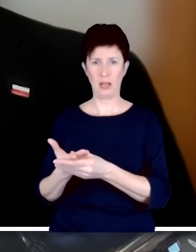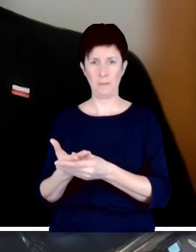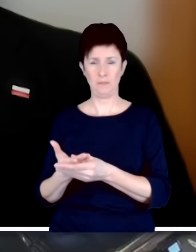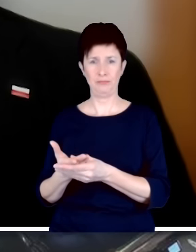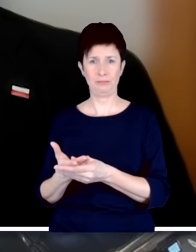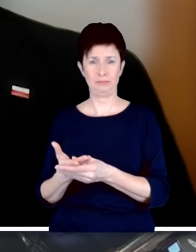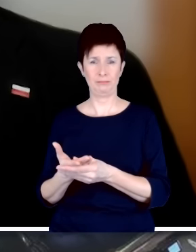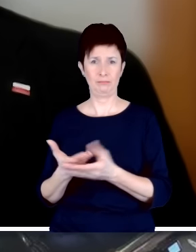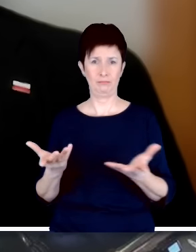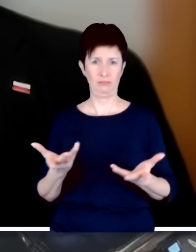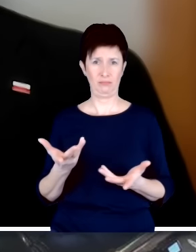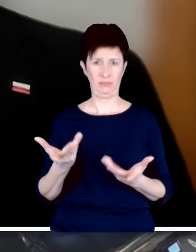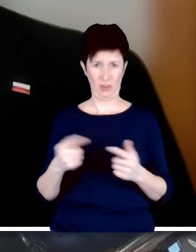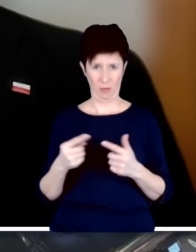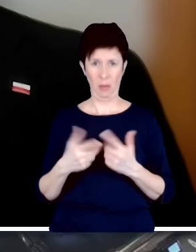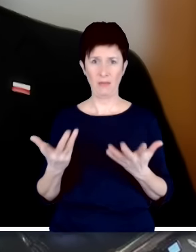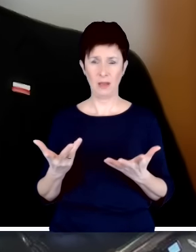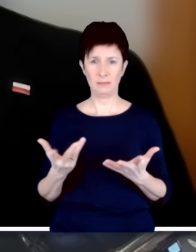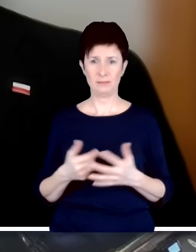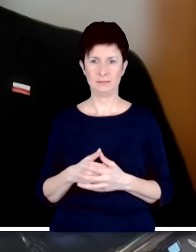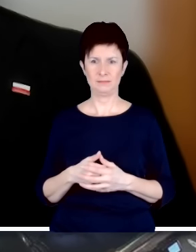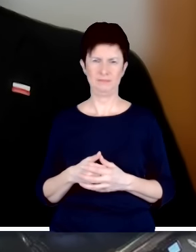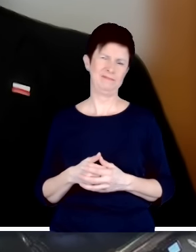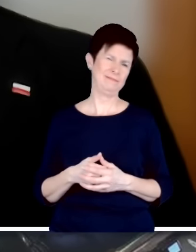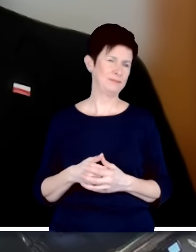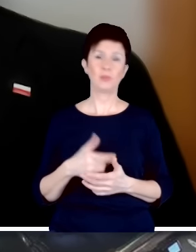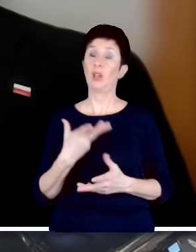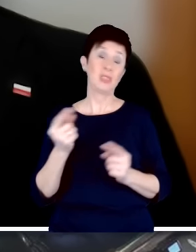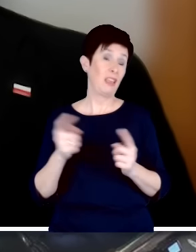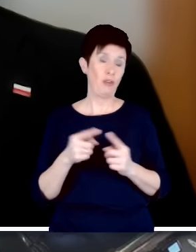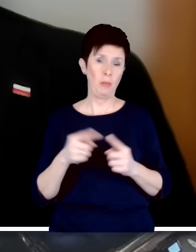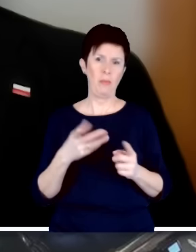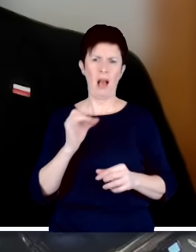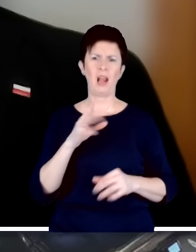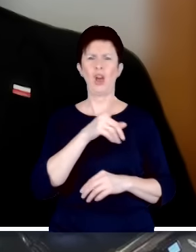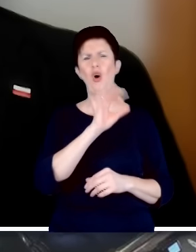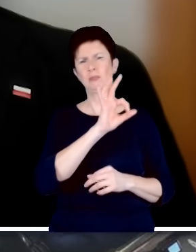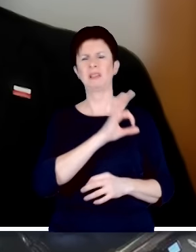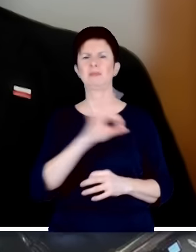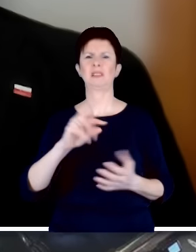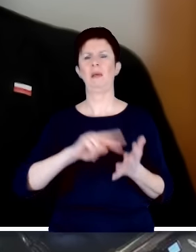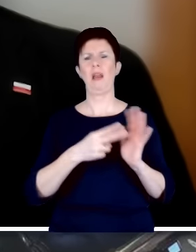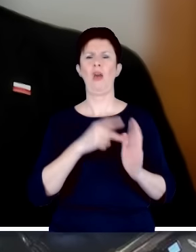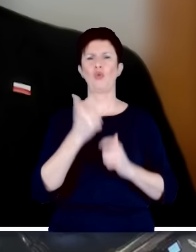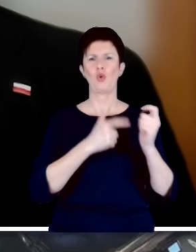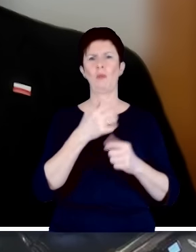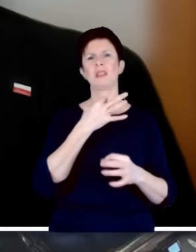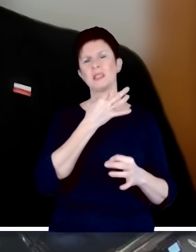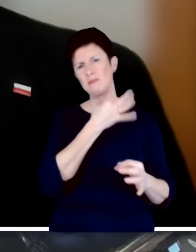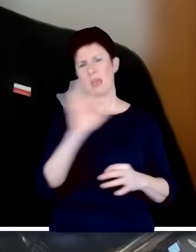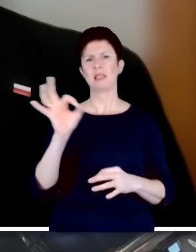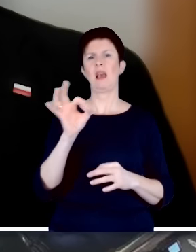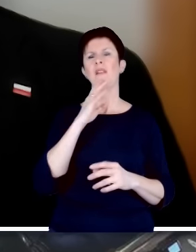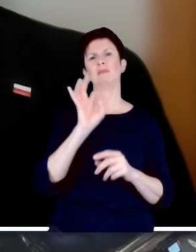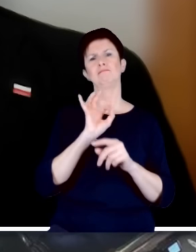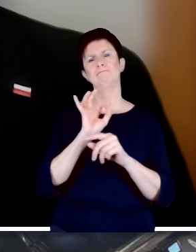CPK? No oczywiście, że nie wypada, ale to jest przemyślana strategia obrażania pana prezydenta po to, że